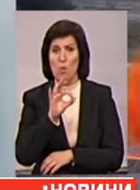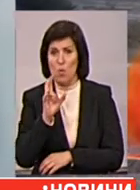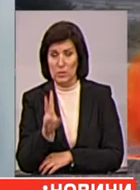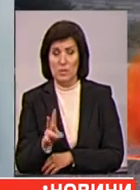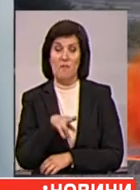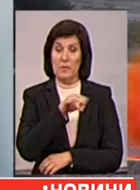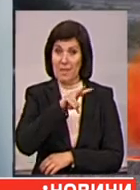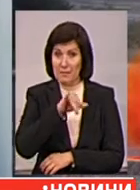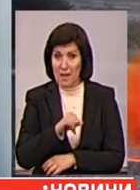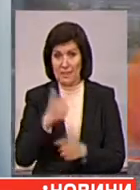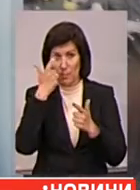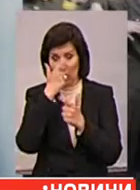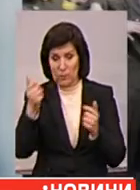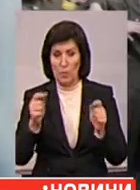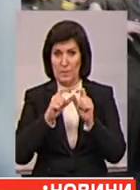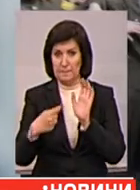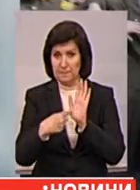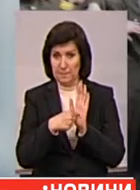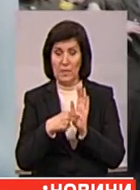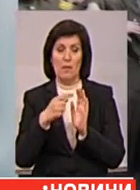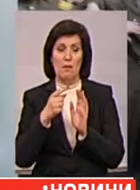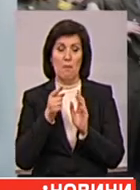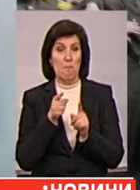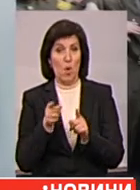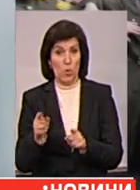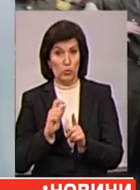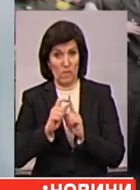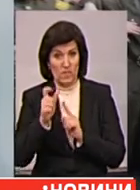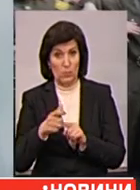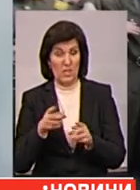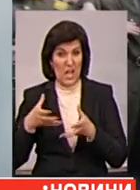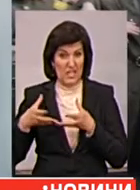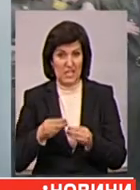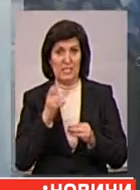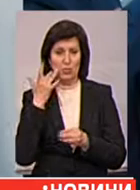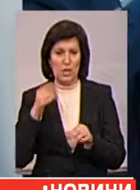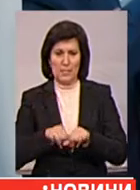Пхеньяні ж, за повідомленням інформагентства ДПА, погрожують у відповідь на тиск США